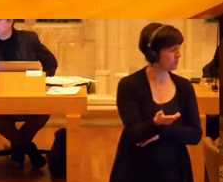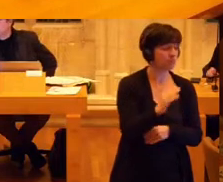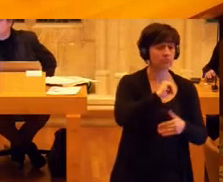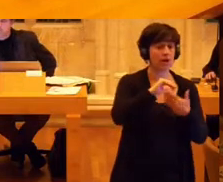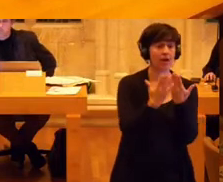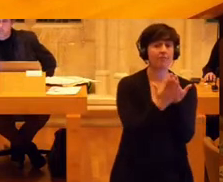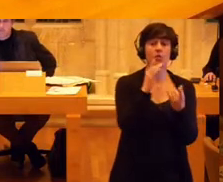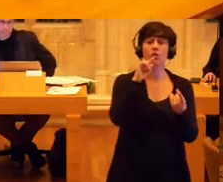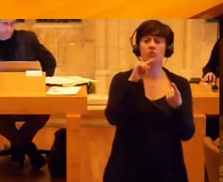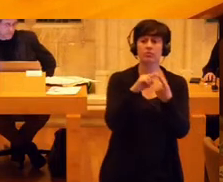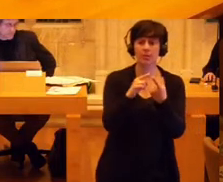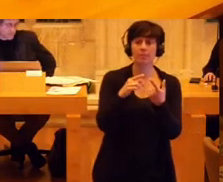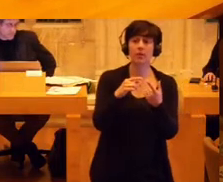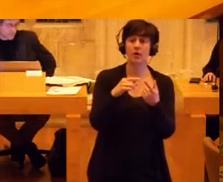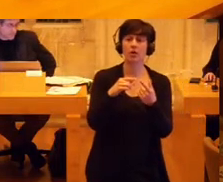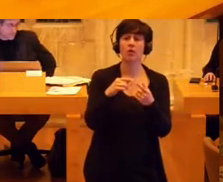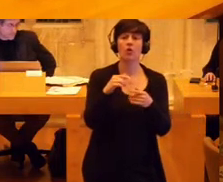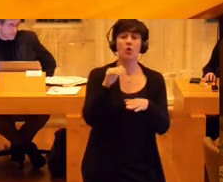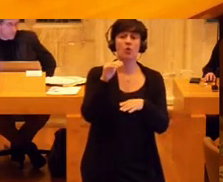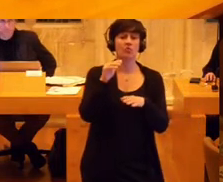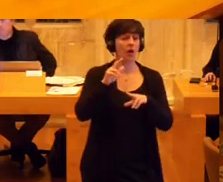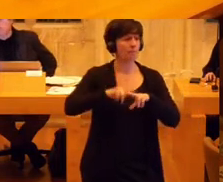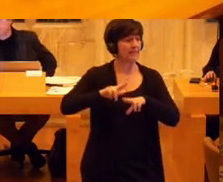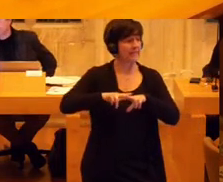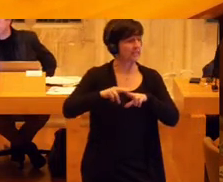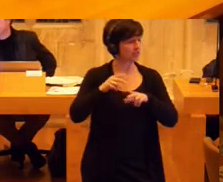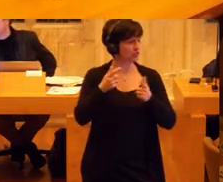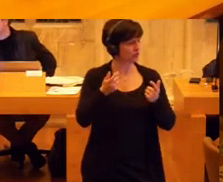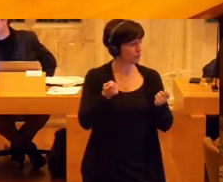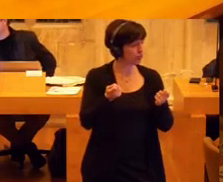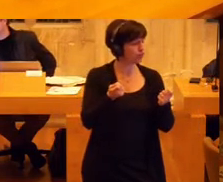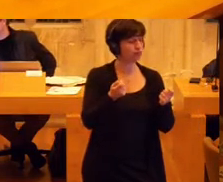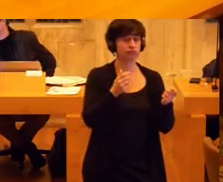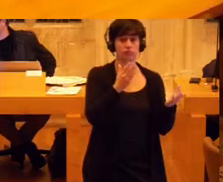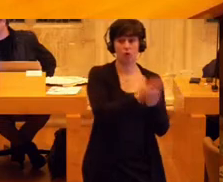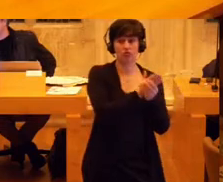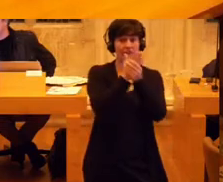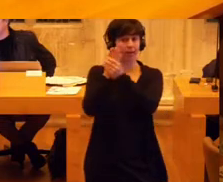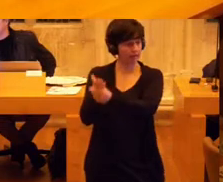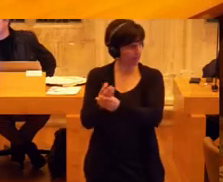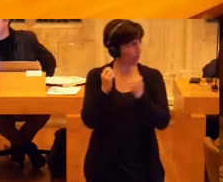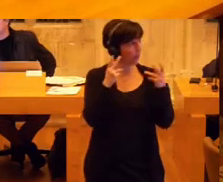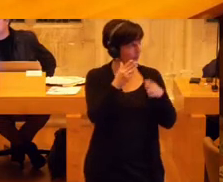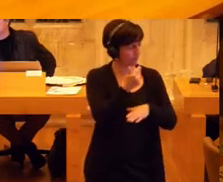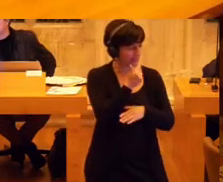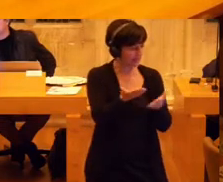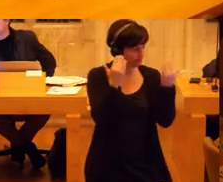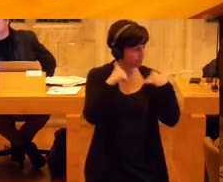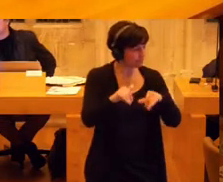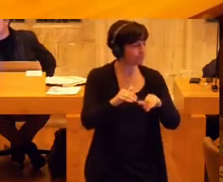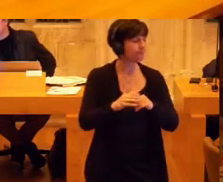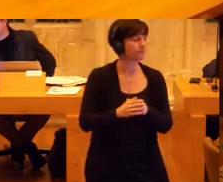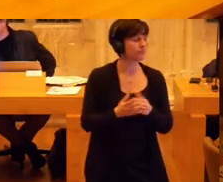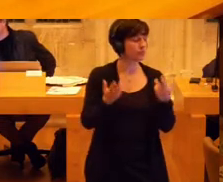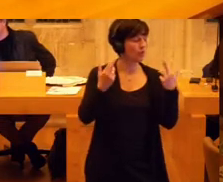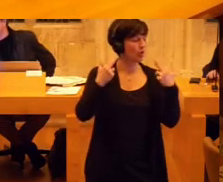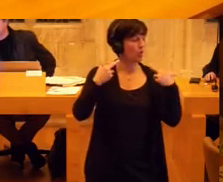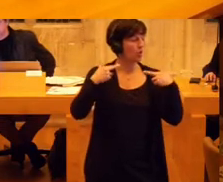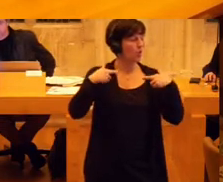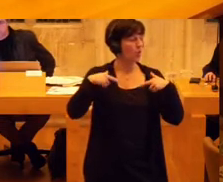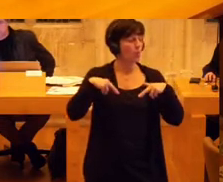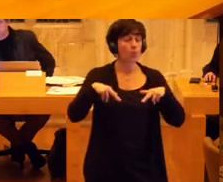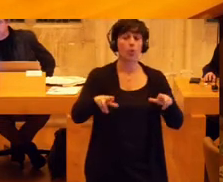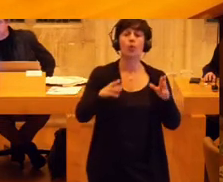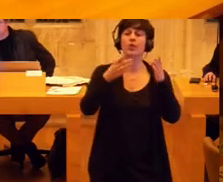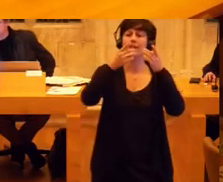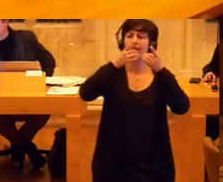l'avenant pour le transfert de maîtrise d'ouvrage, pas de questions, merci. Ensuite, on a une présentation sur la requalification de la route de la rue de